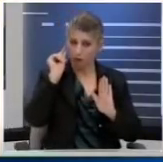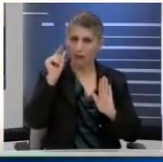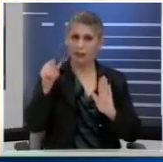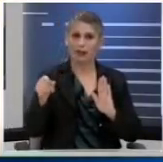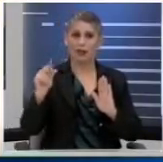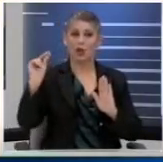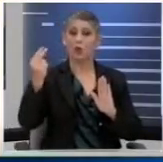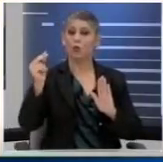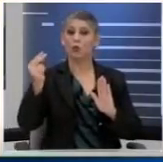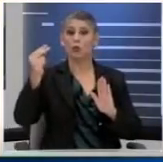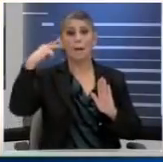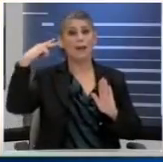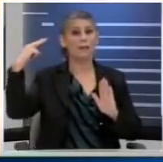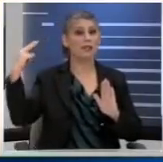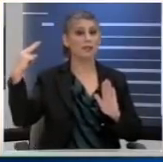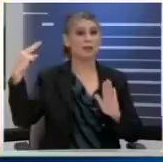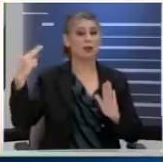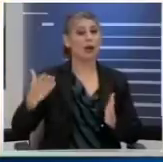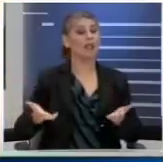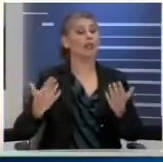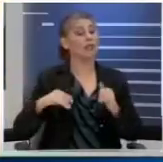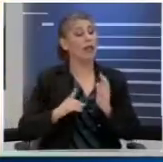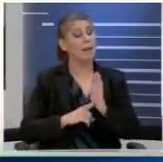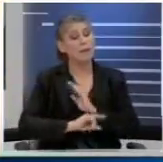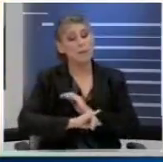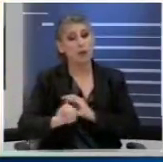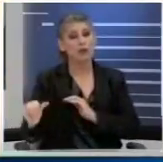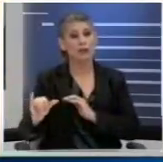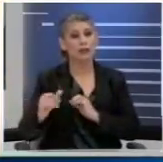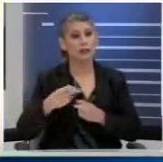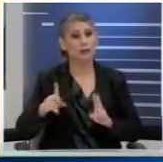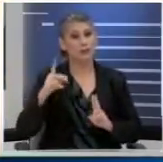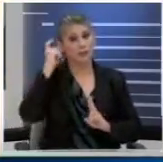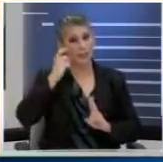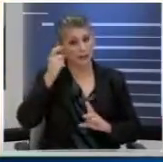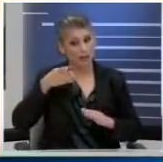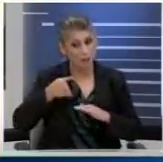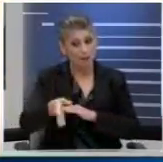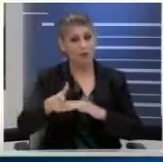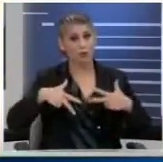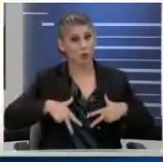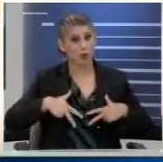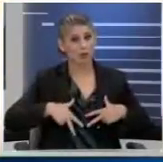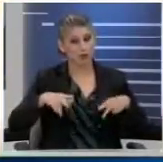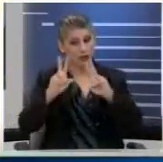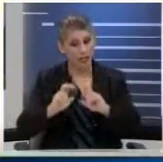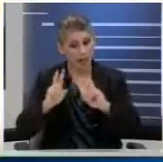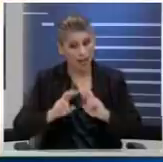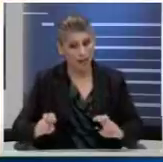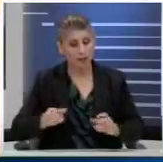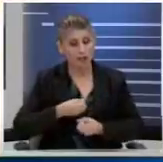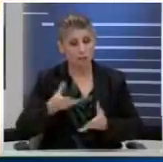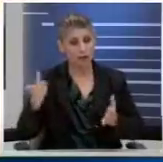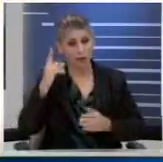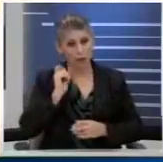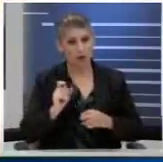ενώ η κουλτούρα η ακαδημαϊκή δεν θα έπρεπε ποτέ να μας επιτρέπει τη σκέψη να παρεμβαίνει το κράτος στην έρευνα και στην παρεχόμενη